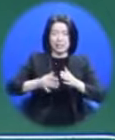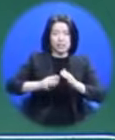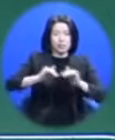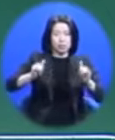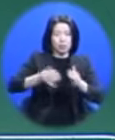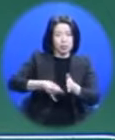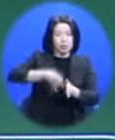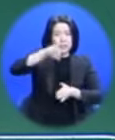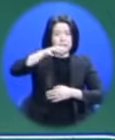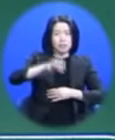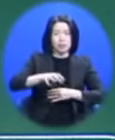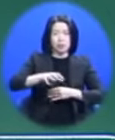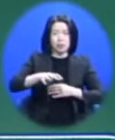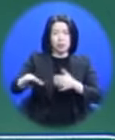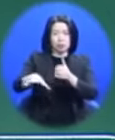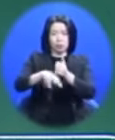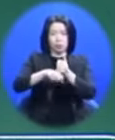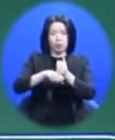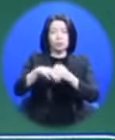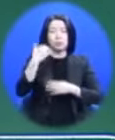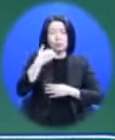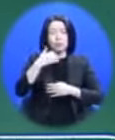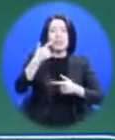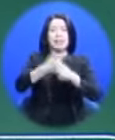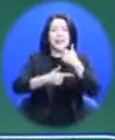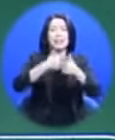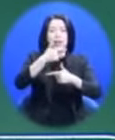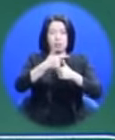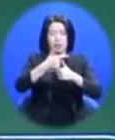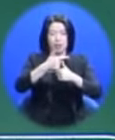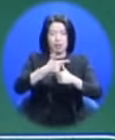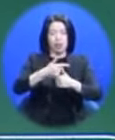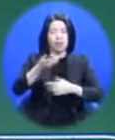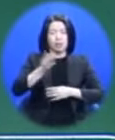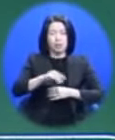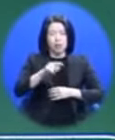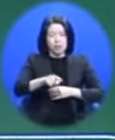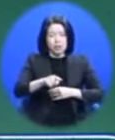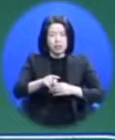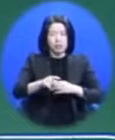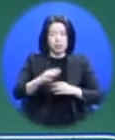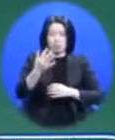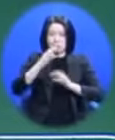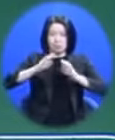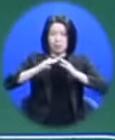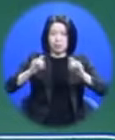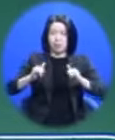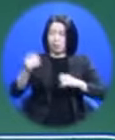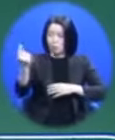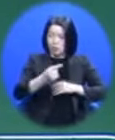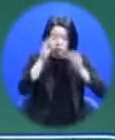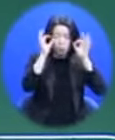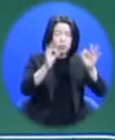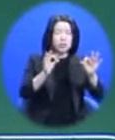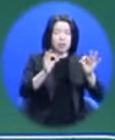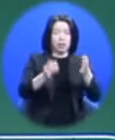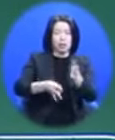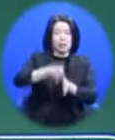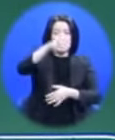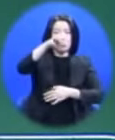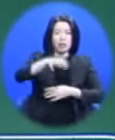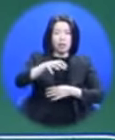총독이 느헤미야입니다. 그런데 이 이스라엘 백성들이 와 보니까 느헤미야가 와 보니까 예루살렘